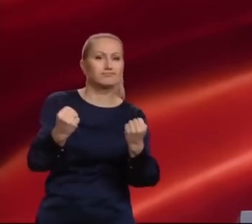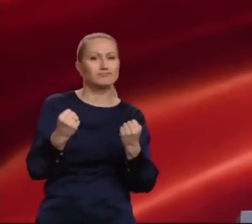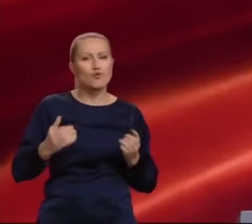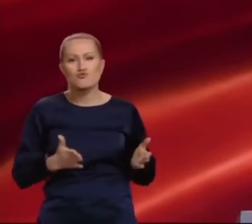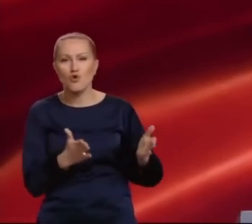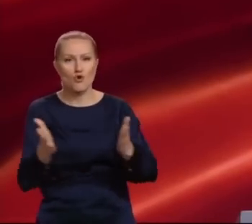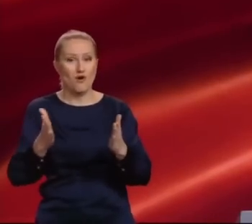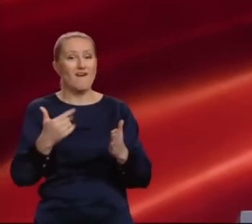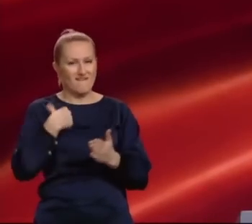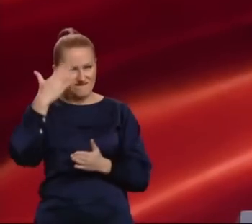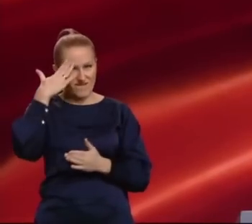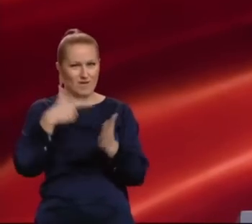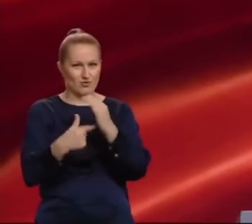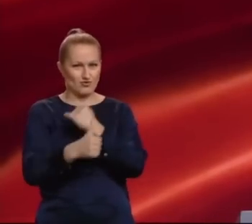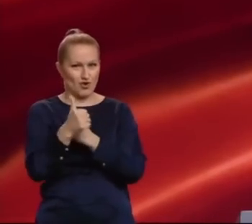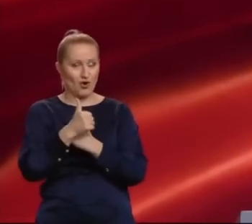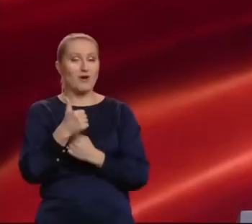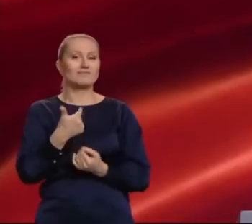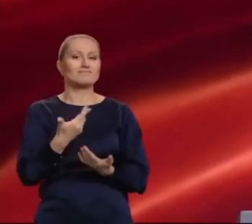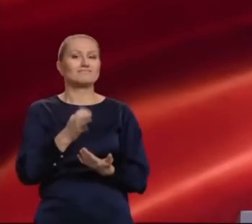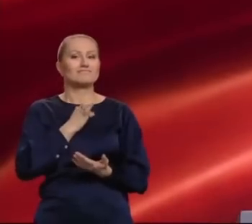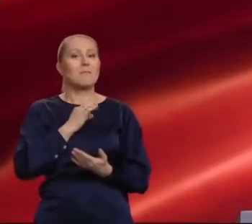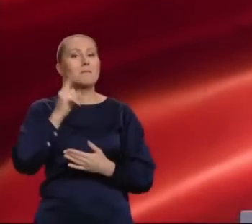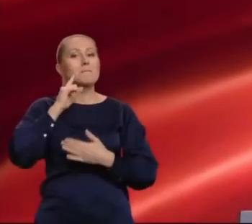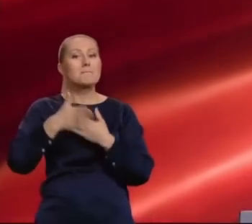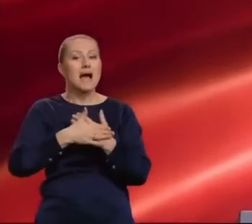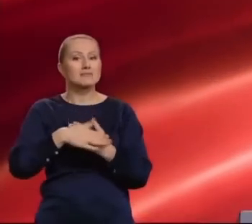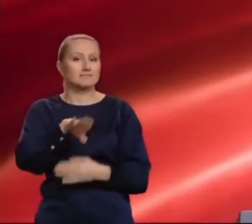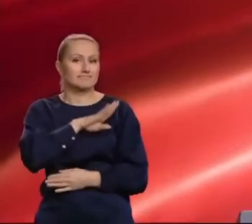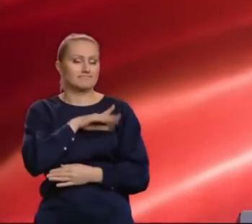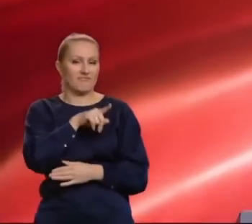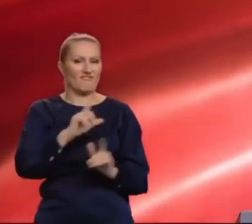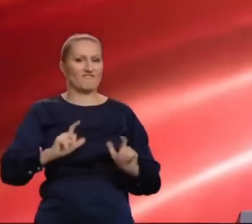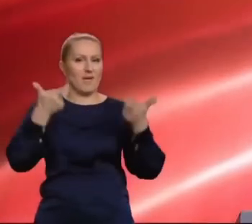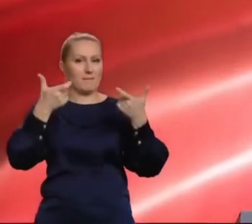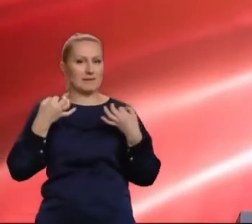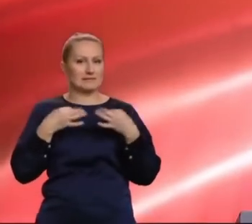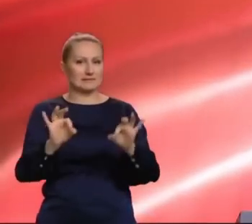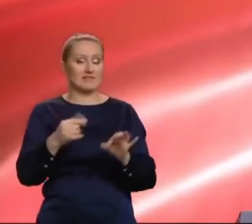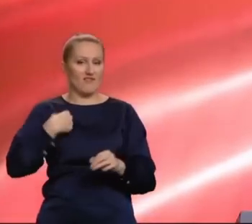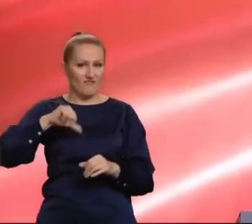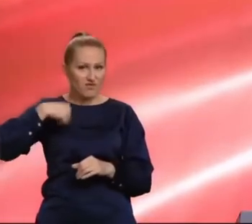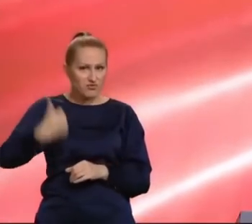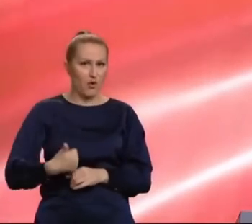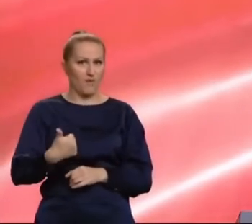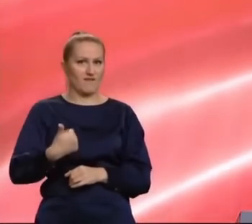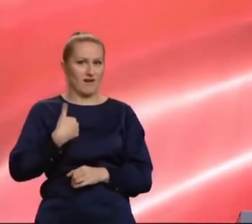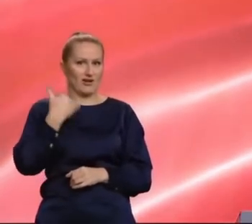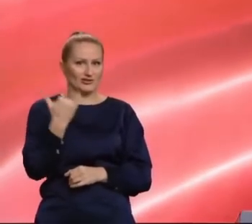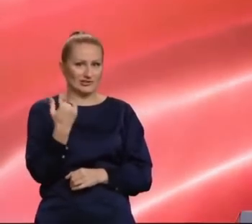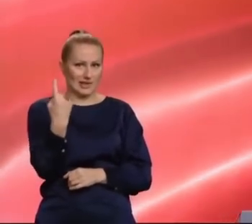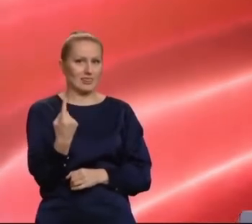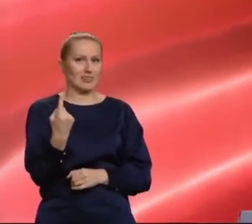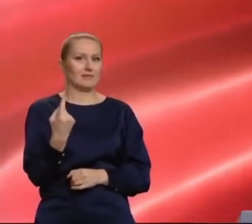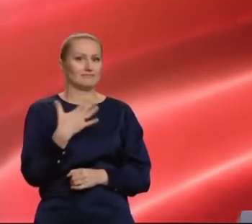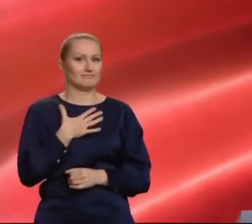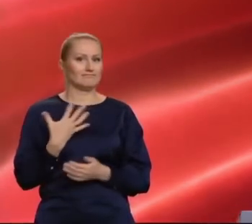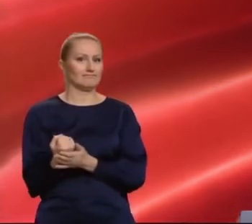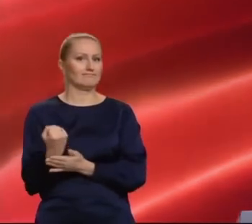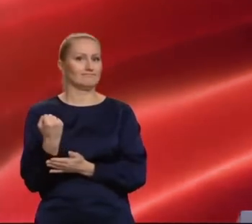mówię. Sama straciłam męża w wypadku drogowym. Zostałam wdową z dzieckiem. Tak